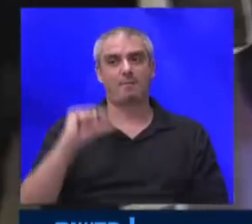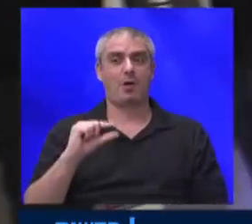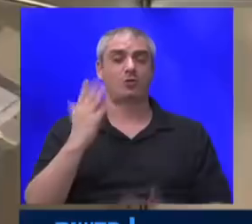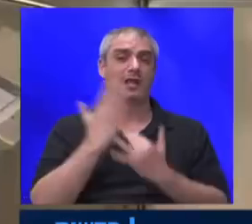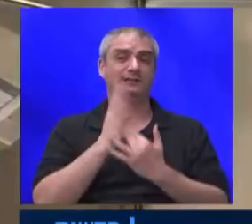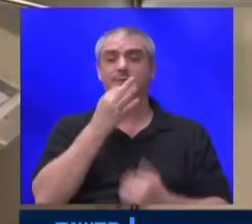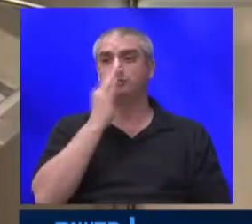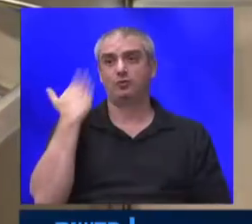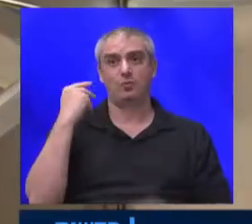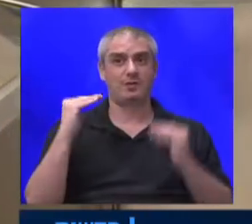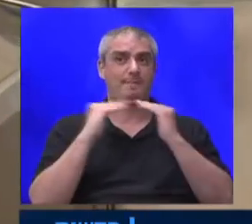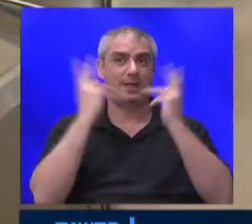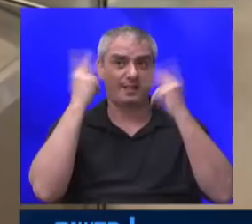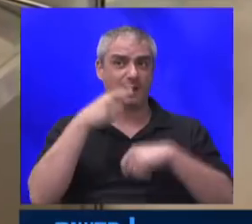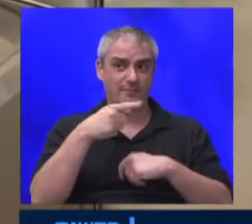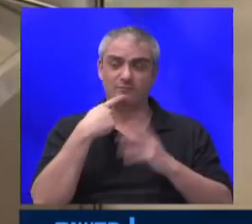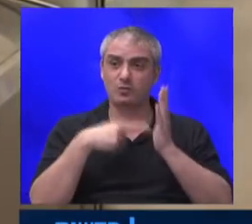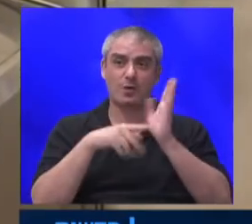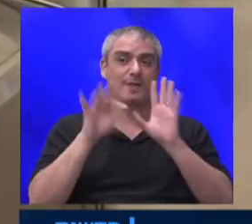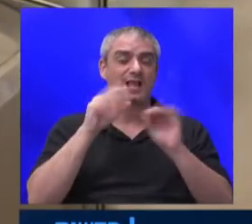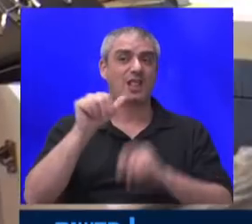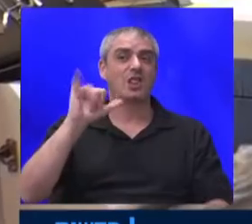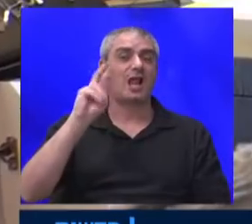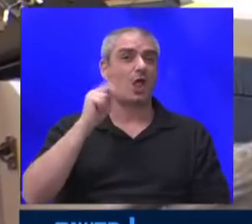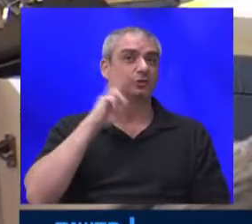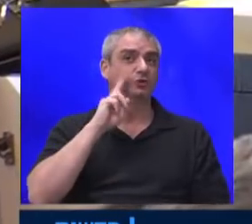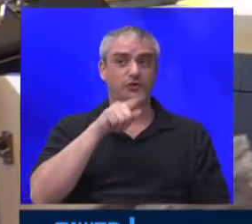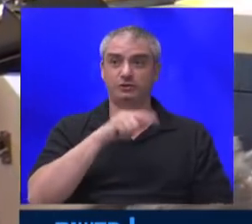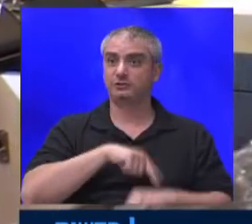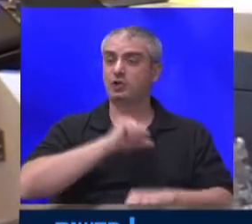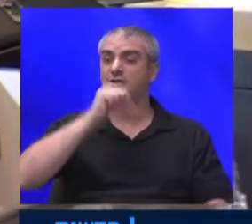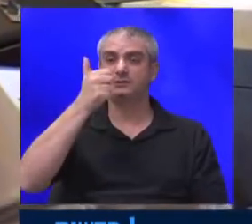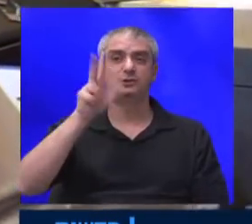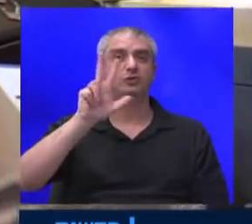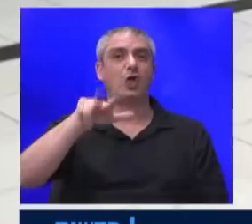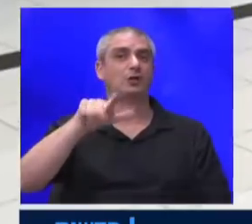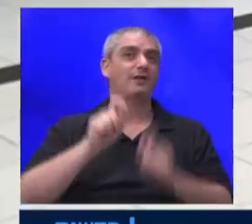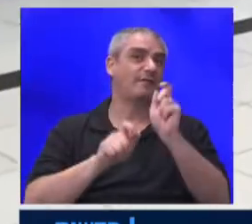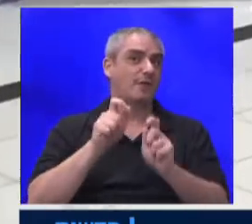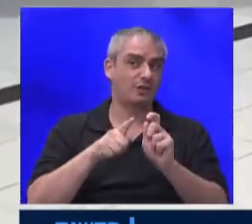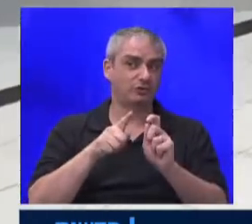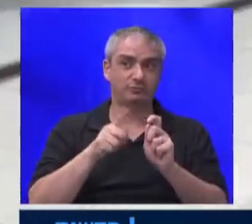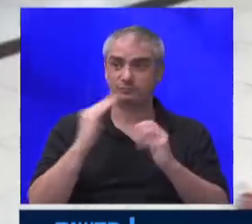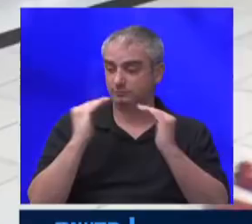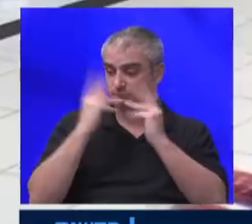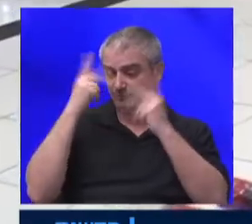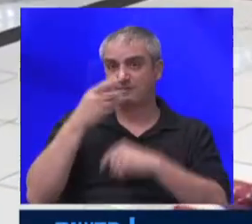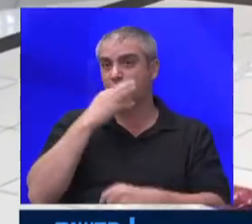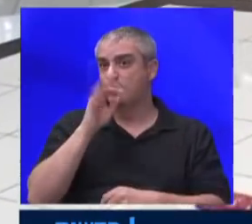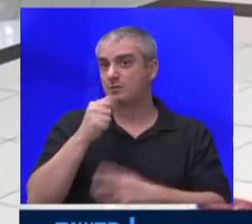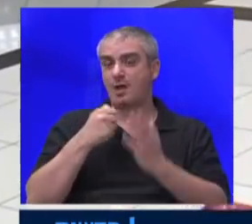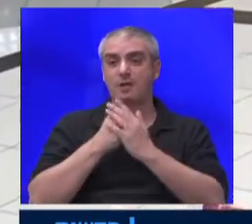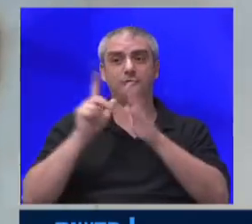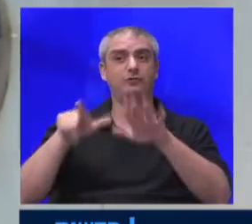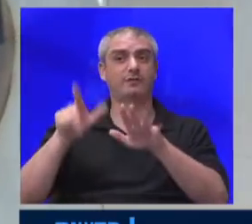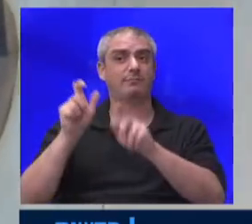המתווה. לדוגמה בקניון איילון ביום שישי בשעות הסי 3,000 איש, ואילו על פי המתווה מותר ל-7,000 לשעות